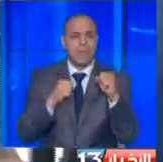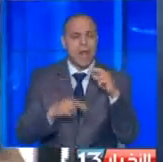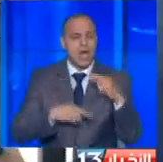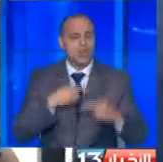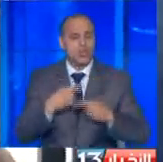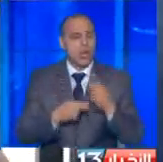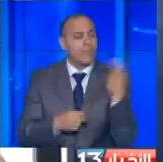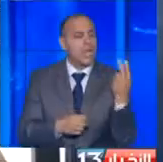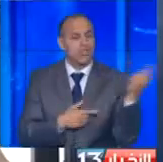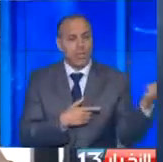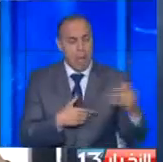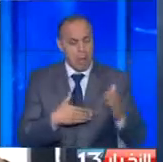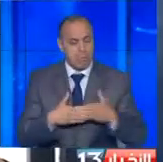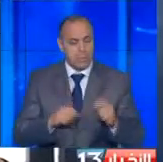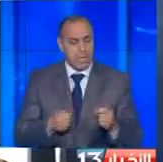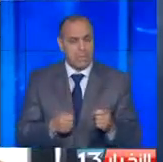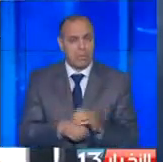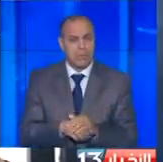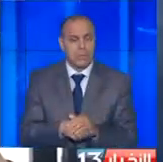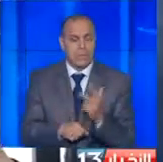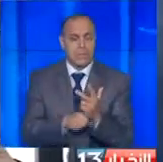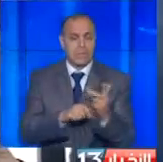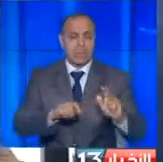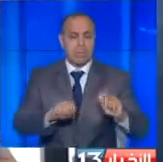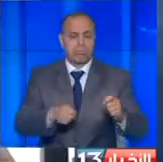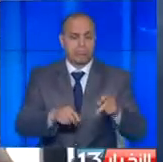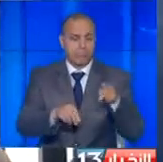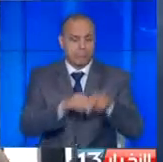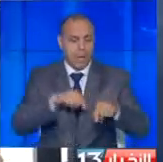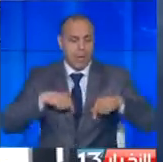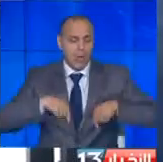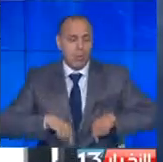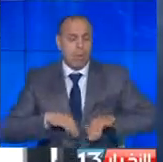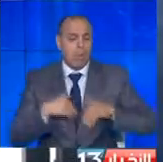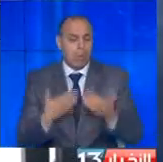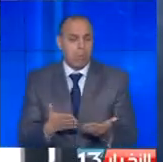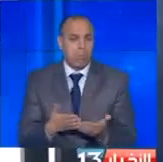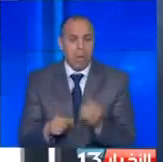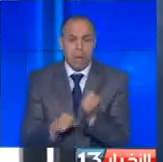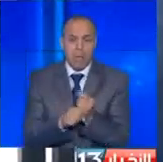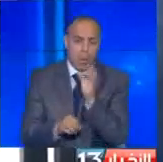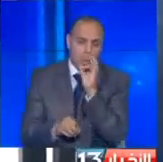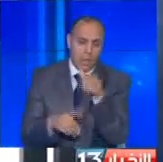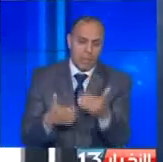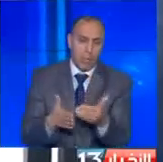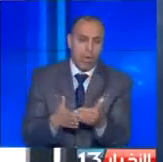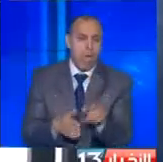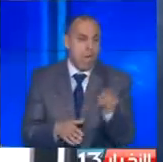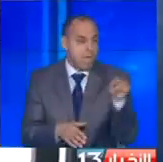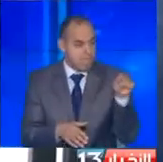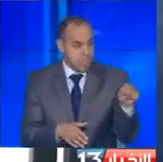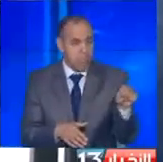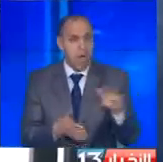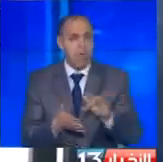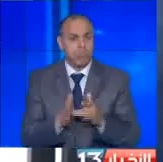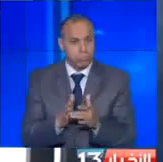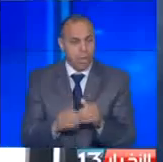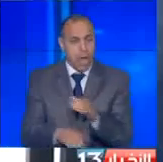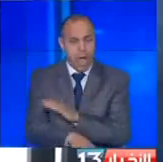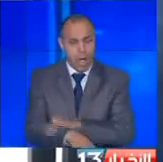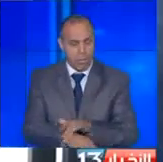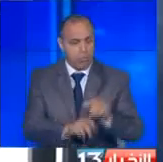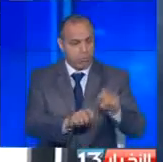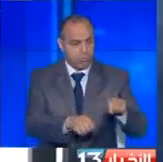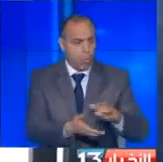تاع الجامعة مسكر، تو عنده أكثر من 3 سنين من دش الوزير مشو قاعد يخدم، وفيه ديجا عمال نتاع